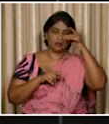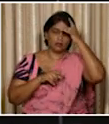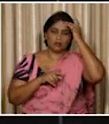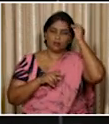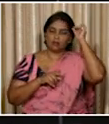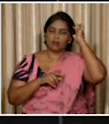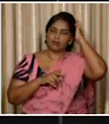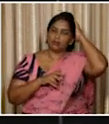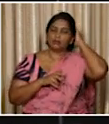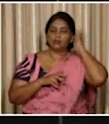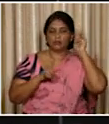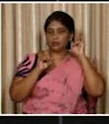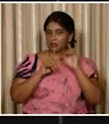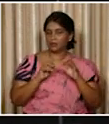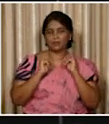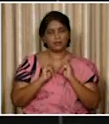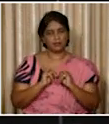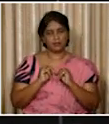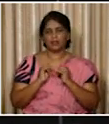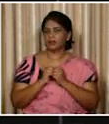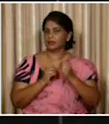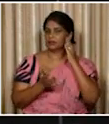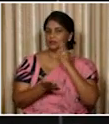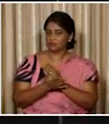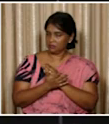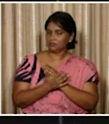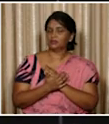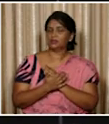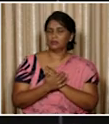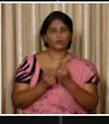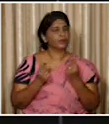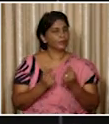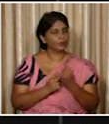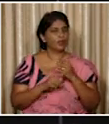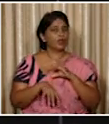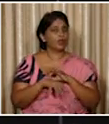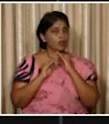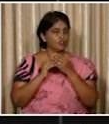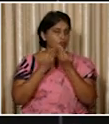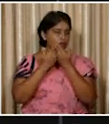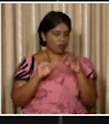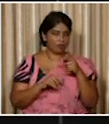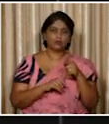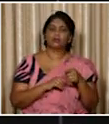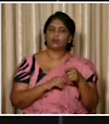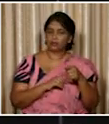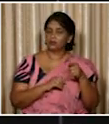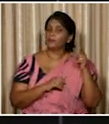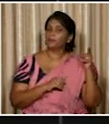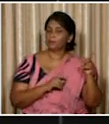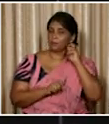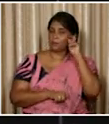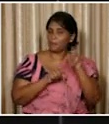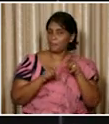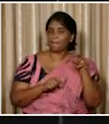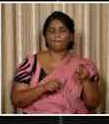உயிரோடு சம்பந்தப்பட்டது. உடனடியாக அந்த வைத்தியசாலை திறக்கப்பட்டு அந்த அங்கு வருகின்ற அந்த ஊருக்குரிய சொந்தமான வைத்தியசாலையில் அந்த மக்கள் தங்களுடைய